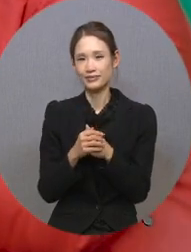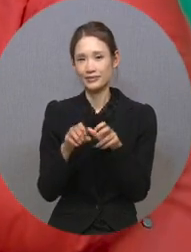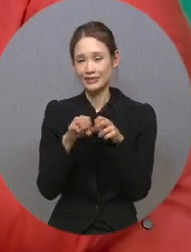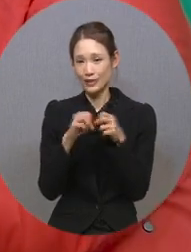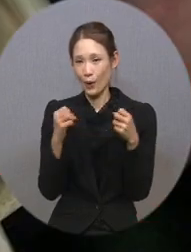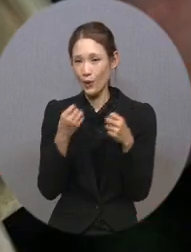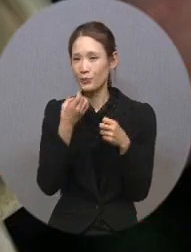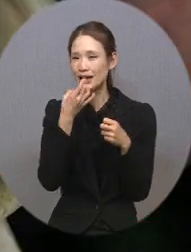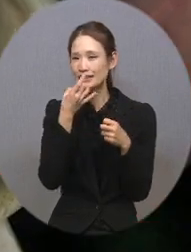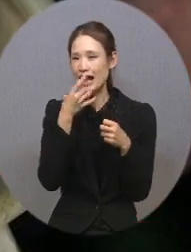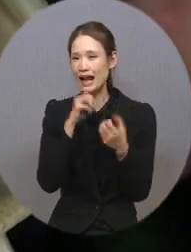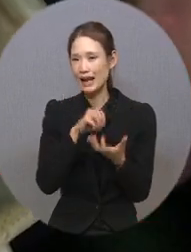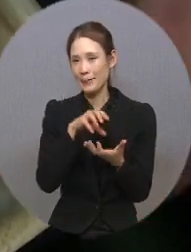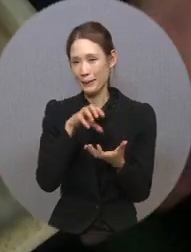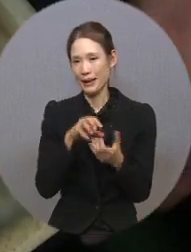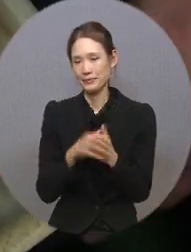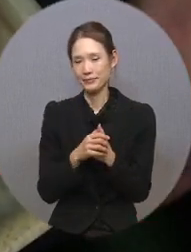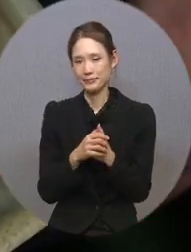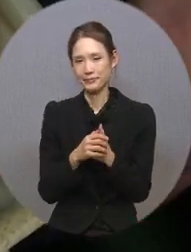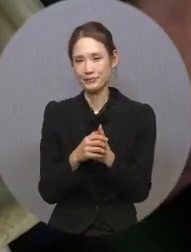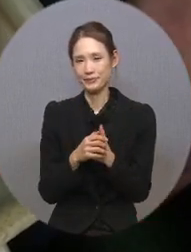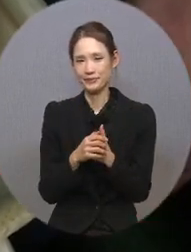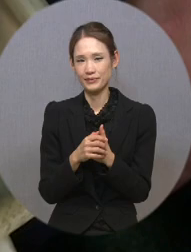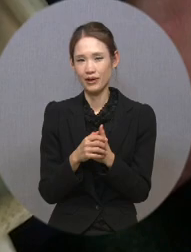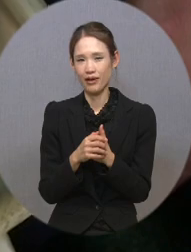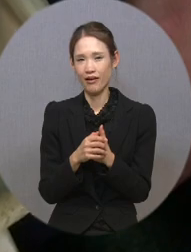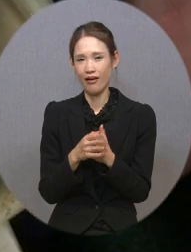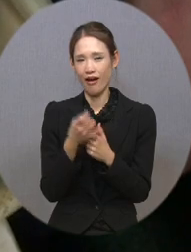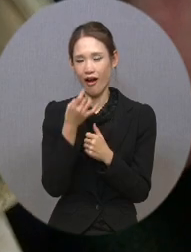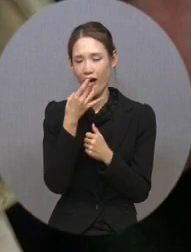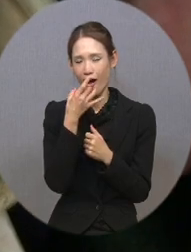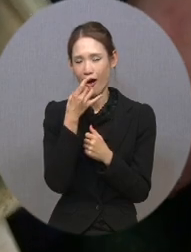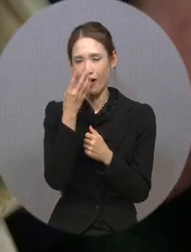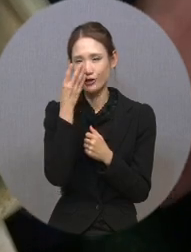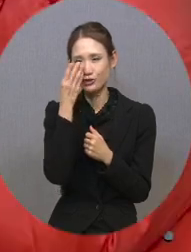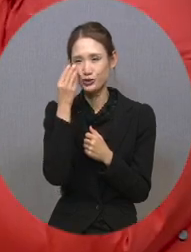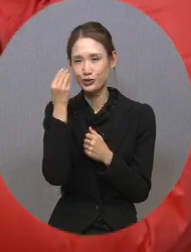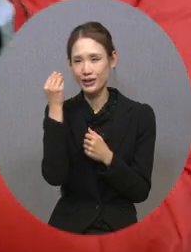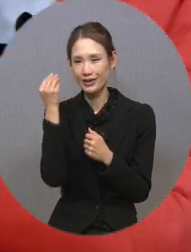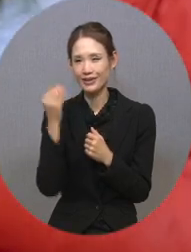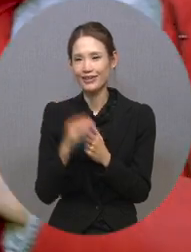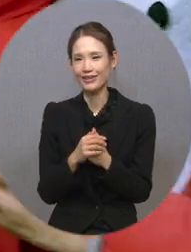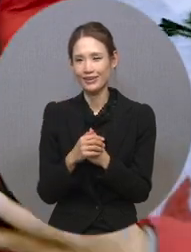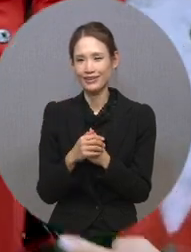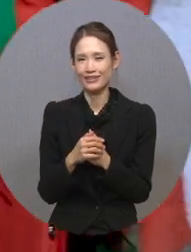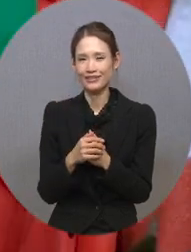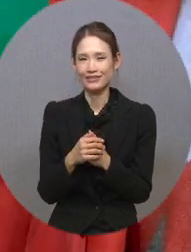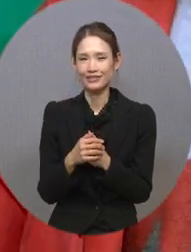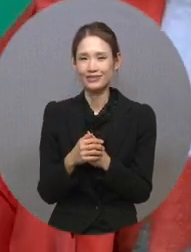고구마 쌀밥. 이 쌀밥. 아니 쌀이 윤택하다. 네.